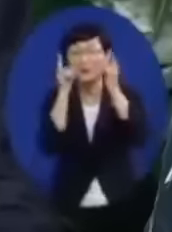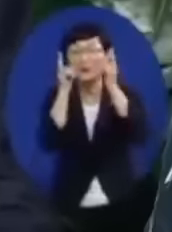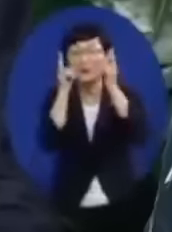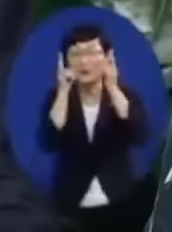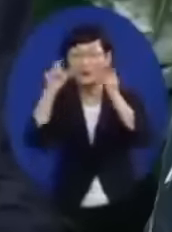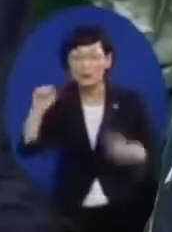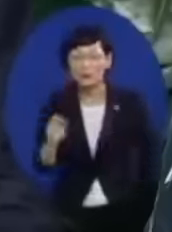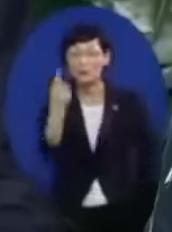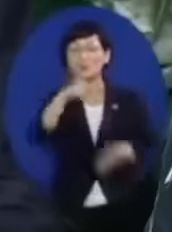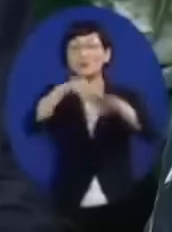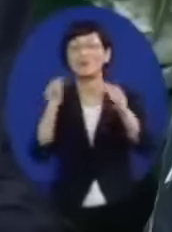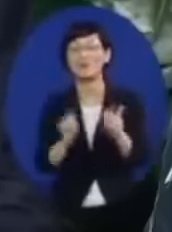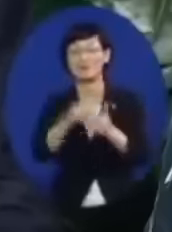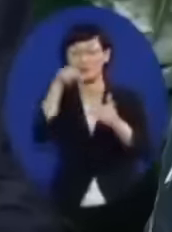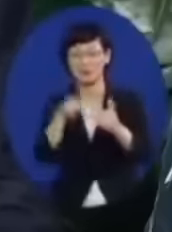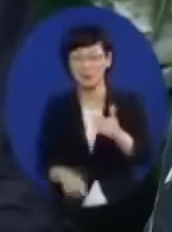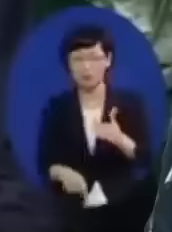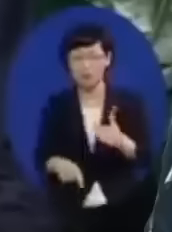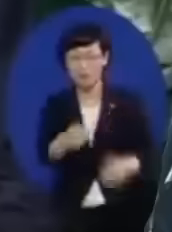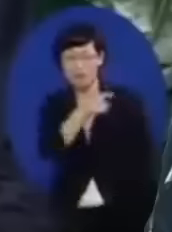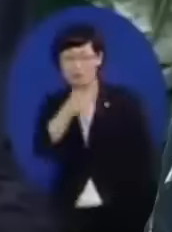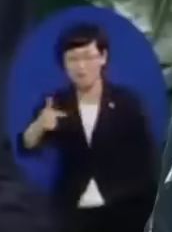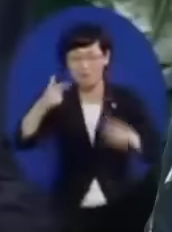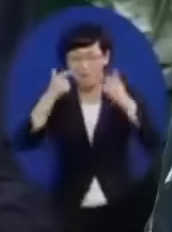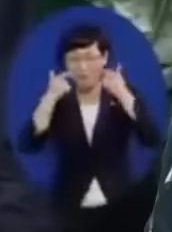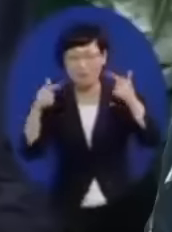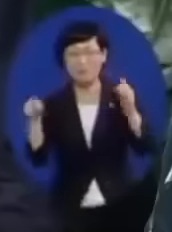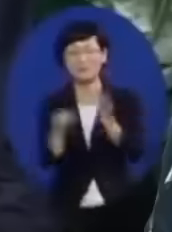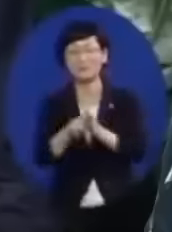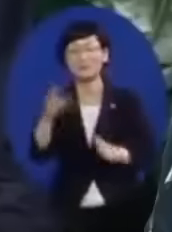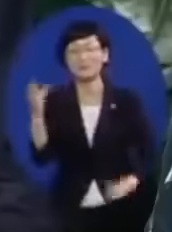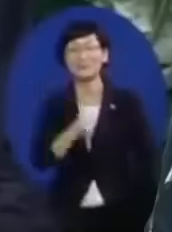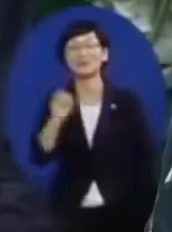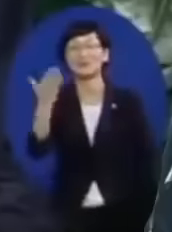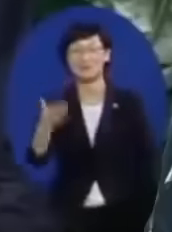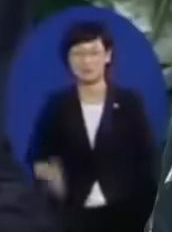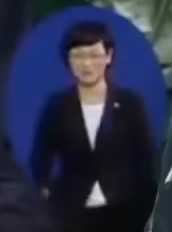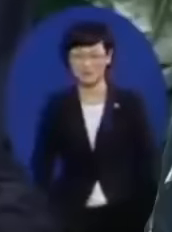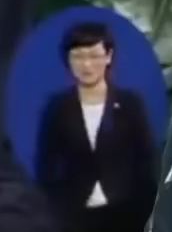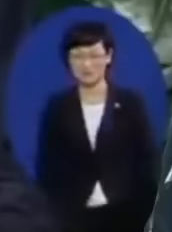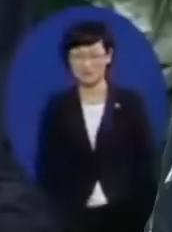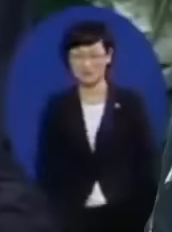마음속에 굉장한 확신이 생겨난 것입니다.